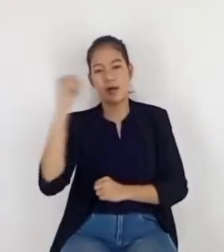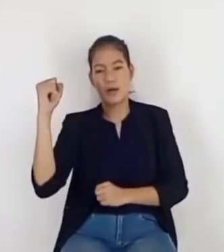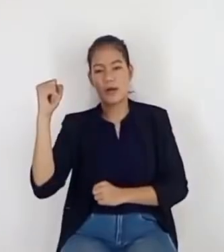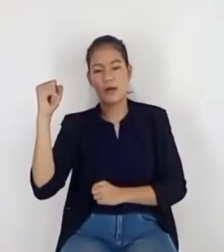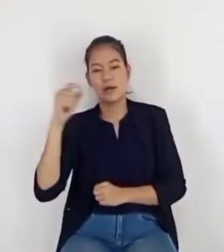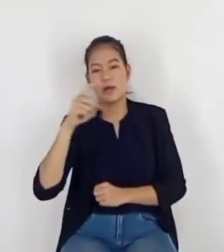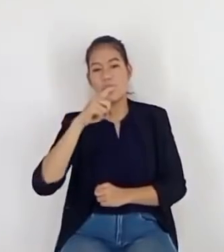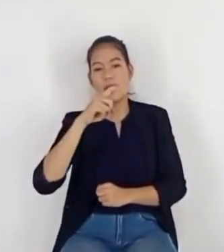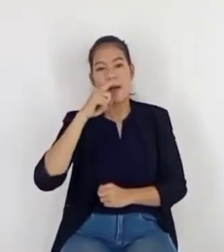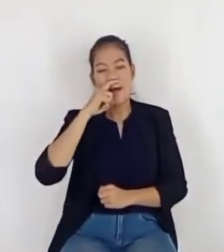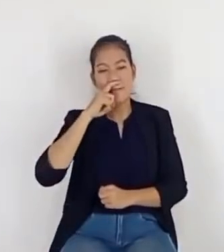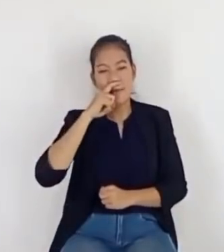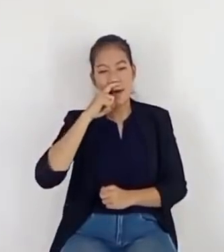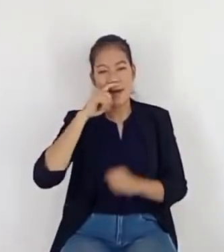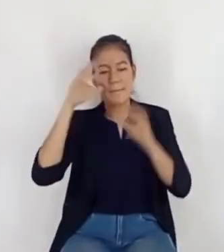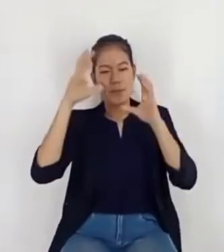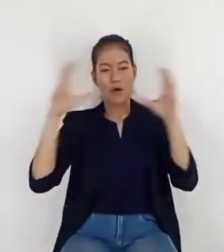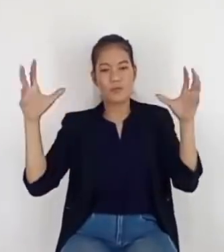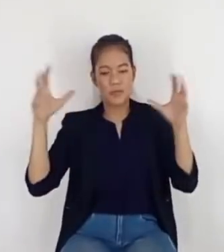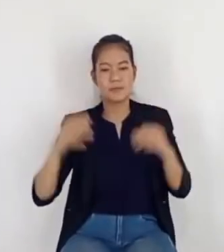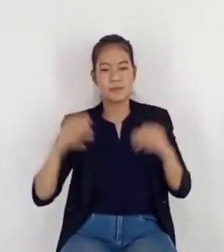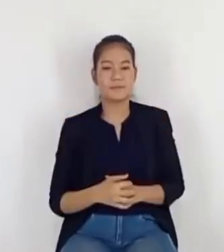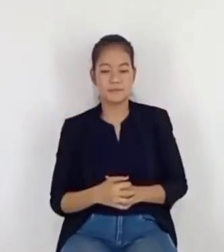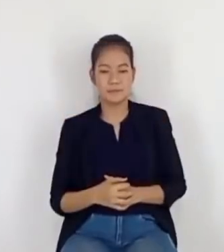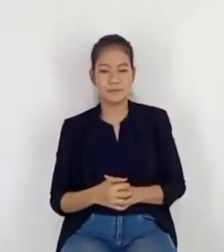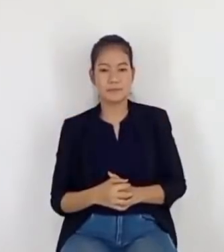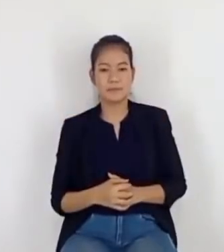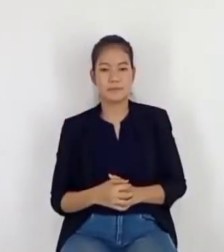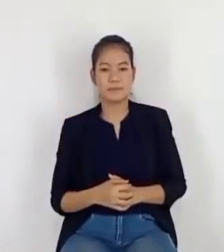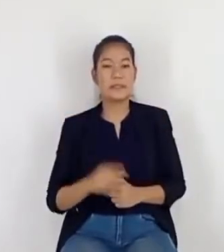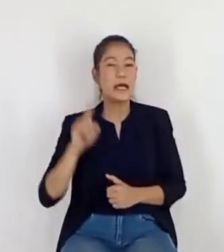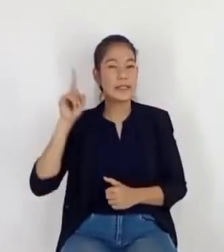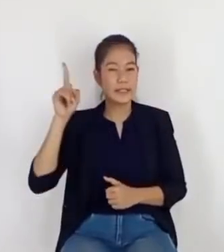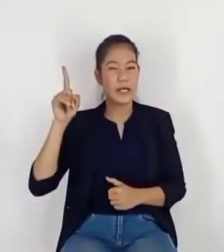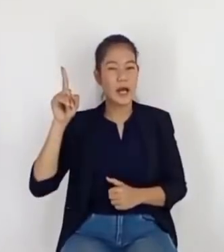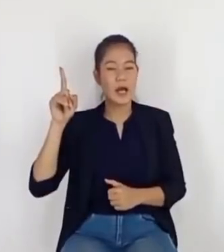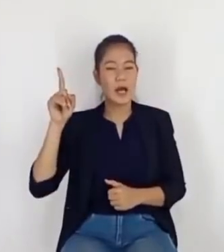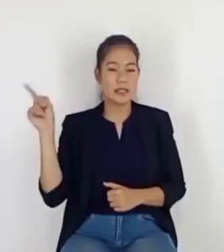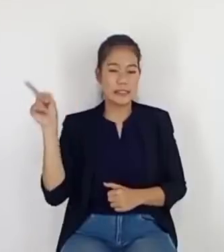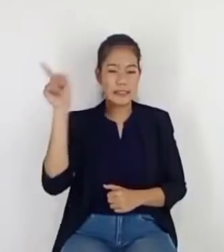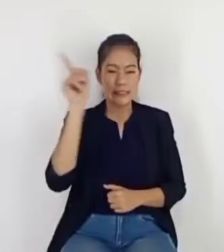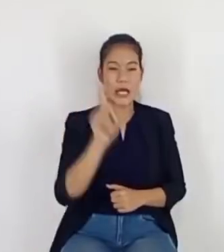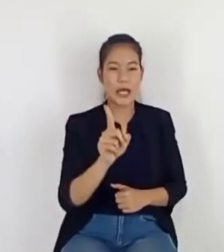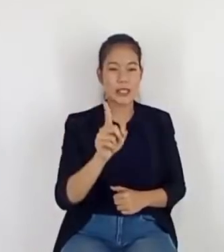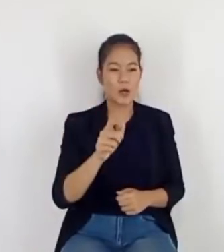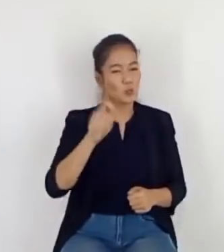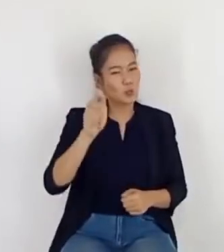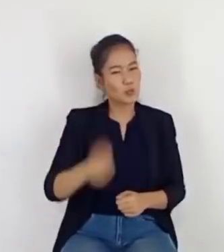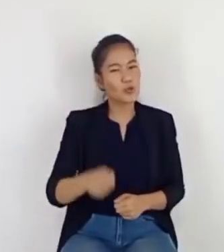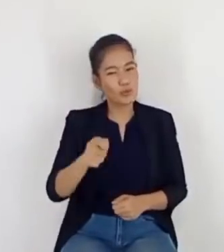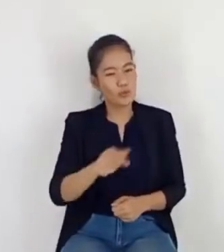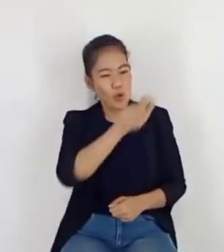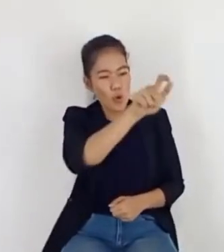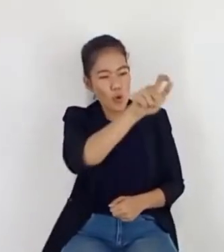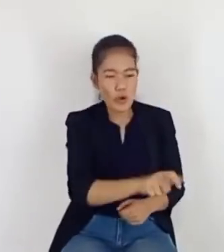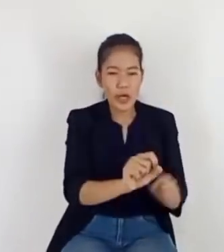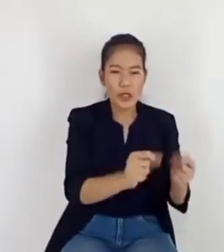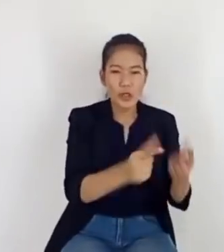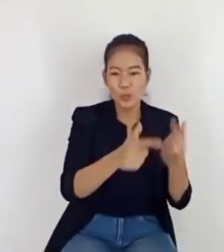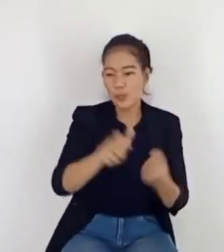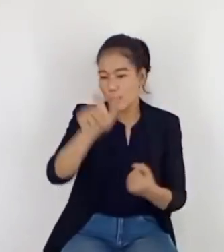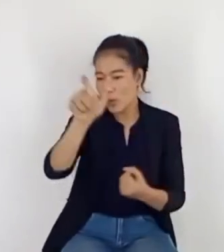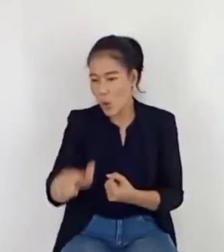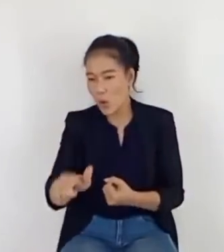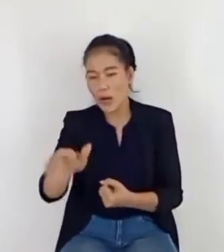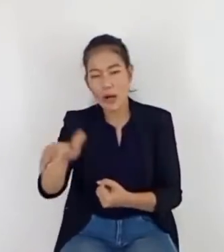sebelah kanan Allah, Bapa yang Maha Kuasa. Dan dari sana ia akan datang untuk menghakimi orang yang